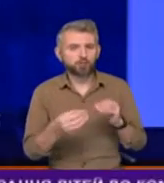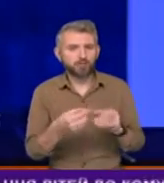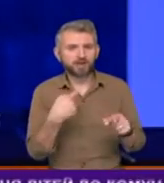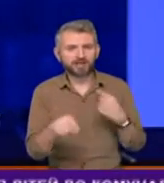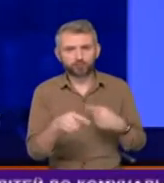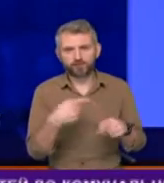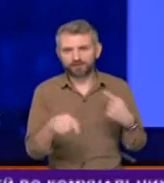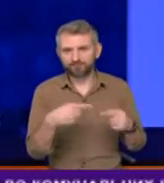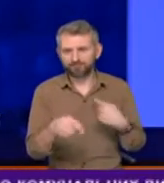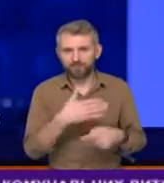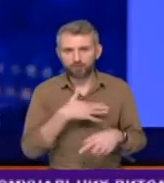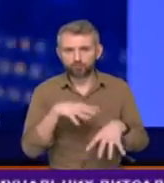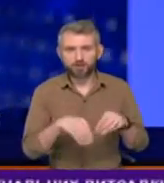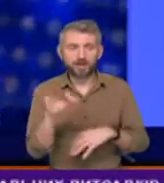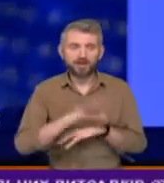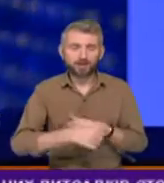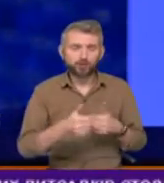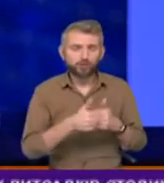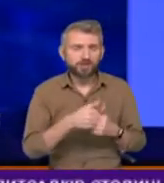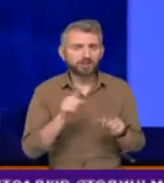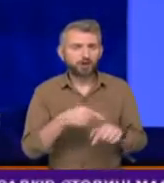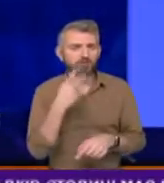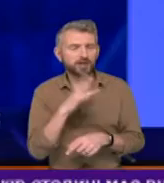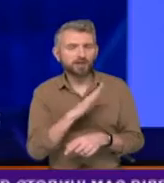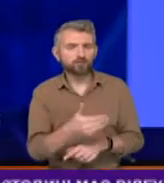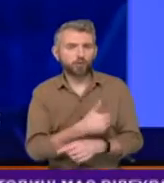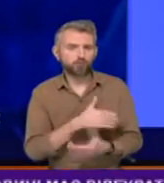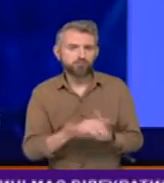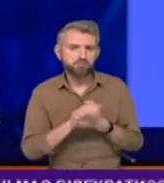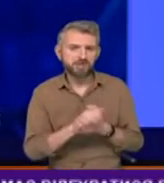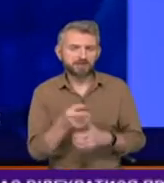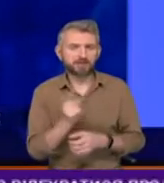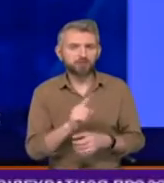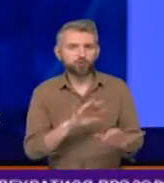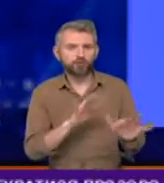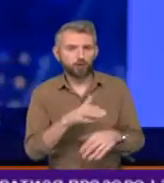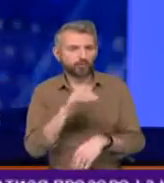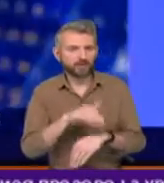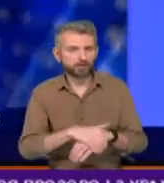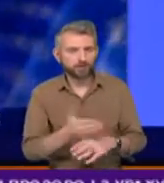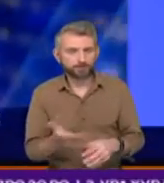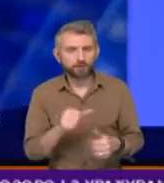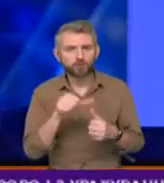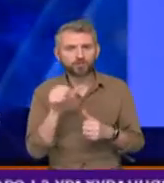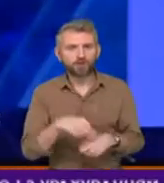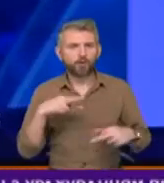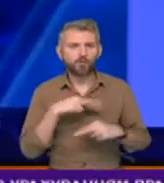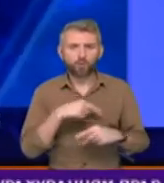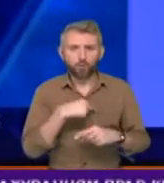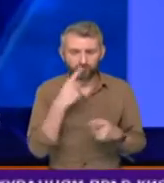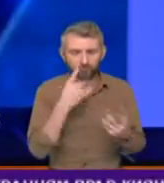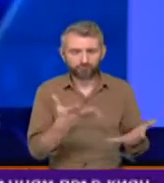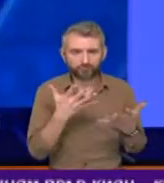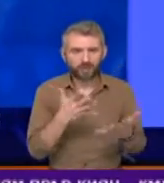наших сусідів. Західні сусіди теж не завжди хочуть миритися з тим, що стало фактичним. Це особливо в Угорщині помітно,